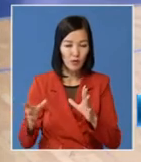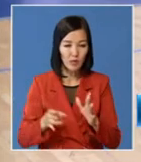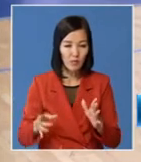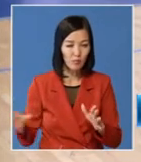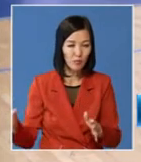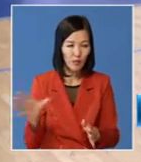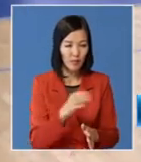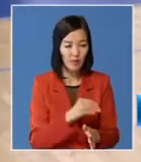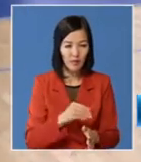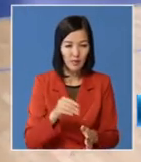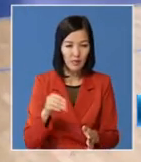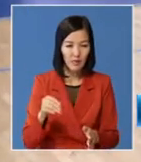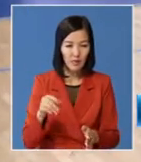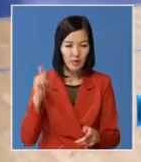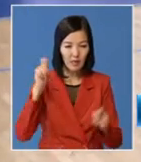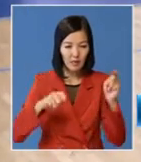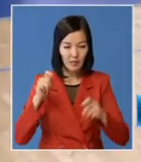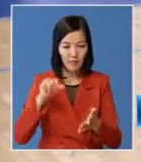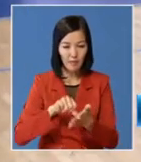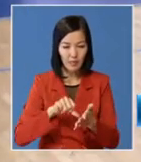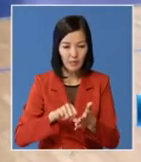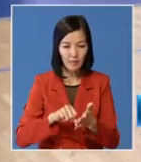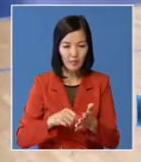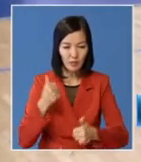өңірлерден өкілдері келіп чемпионат өткіздік.